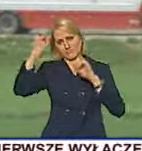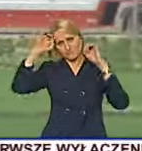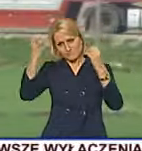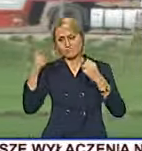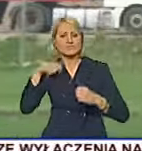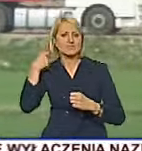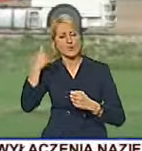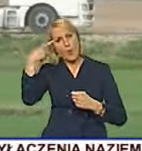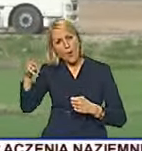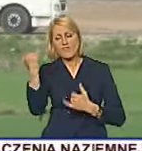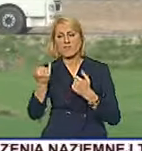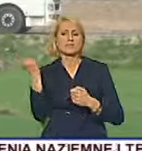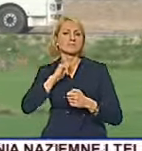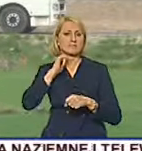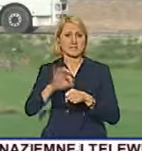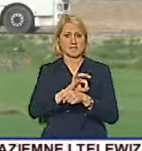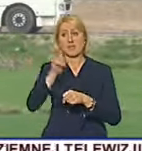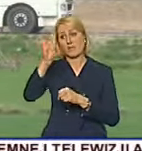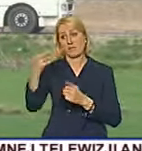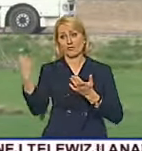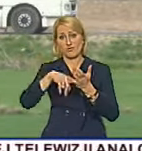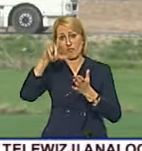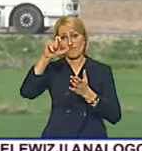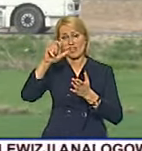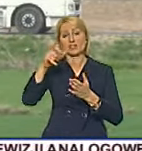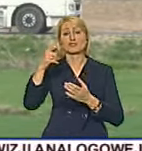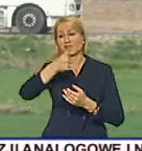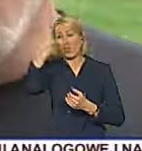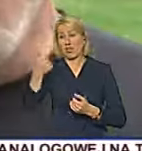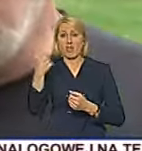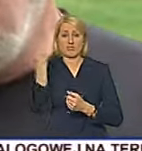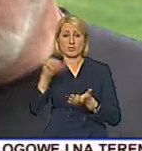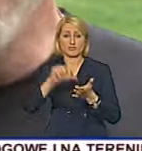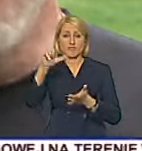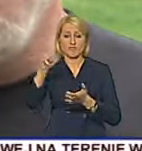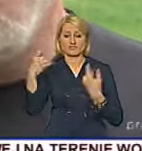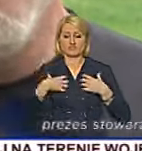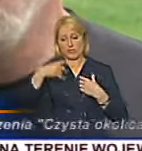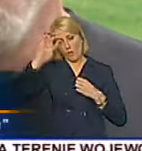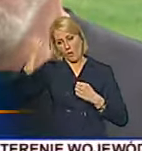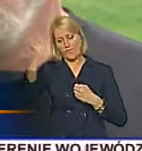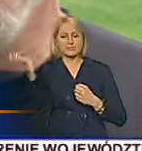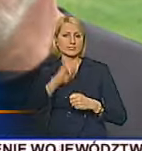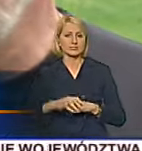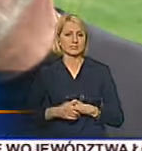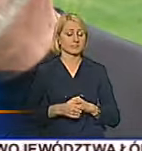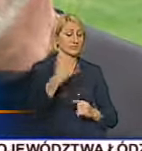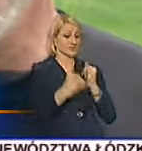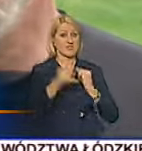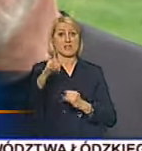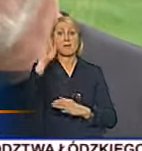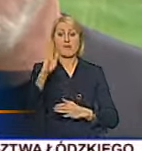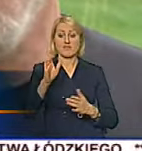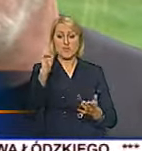Zgodnie z planami inwestora będzie w niej bite 1200 sztuk bydła na dobę. Jeżeli dojdzie do tej inwestycji, to miasto